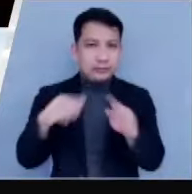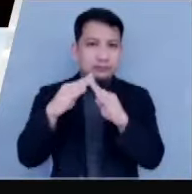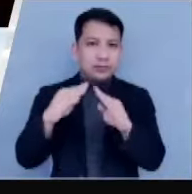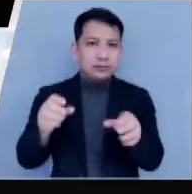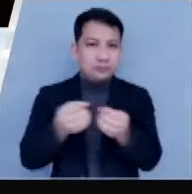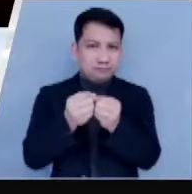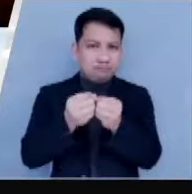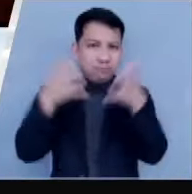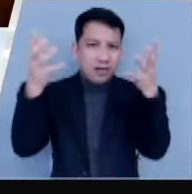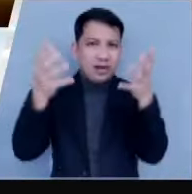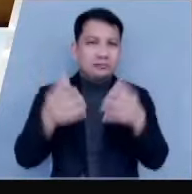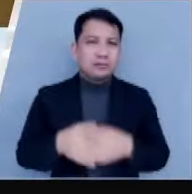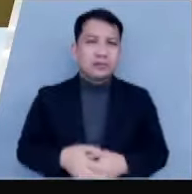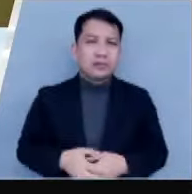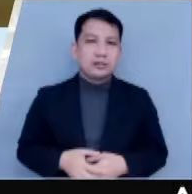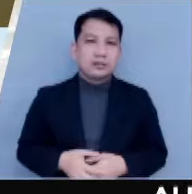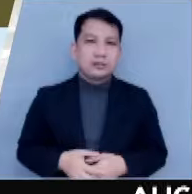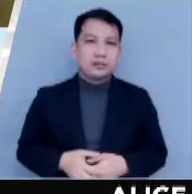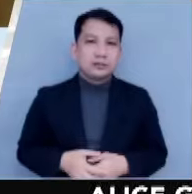Jesus!